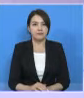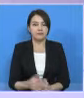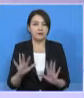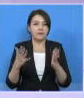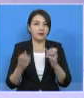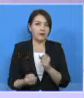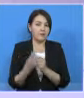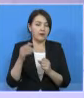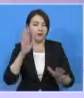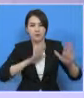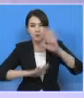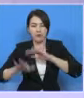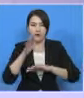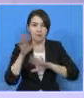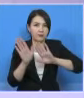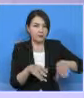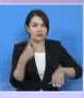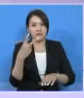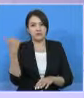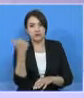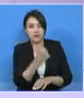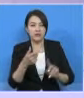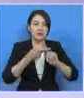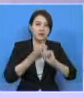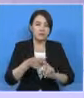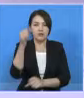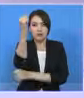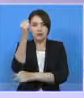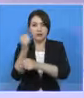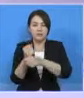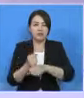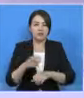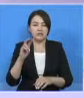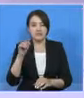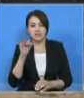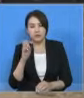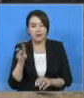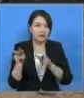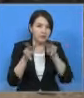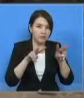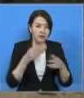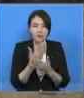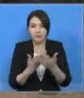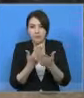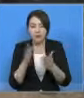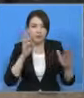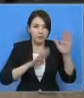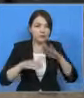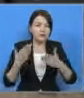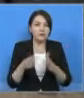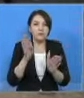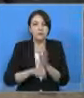С момента открытия купального сезона прошло уже 2 недели. В этой связи сотрудники службы санитарно-гигиенического контроля рекомендуют купаться только в